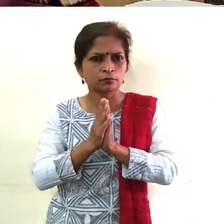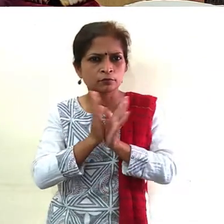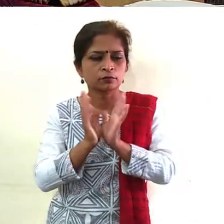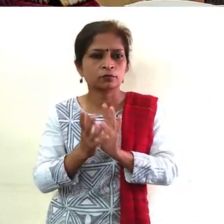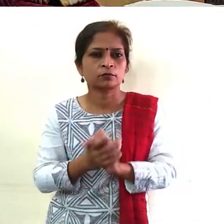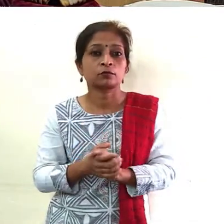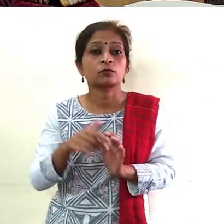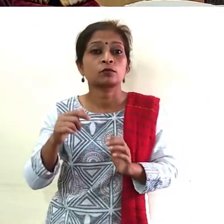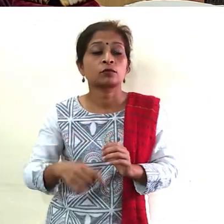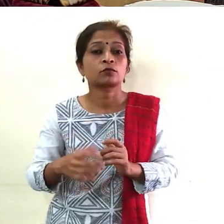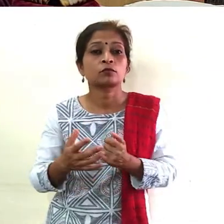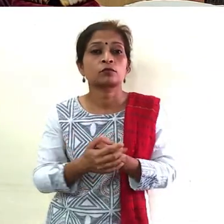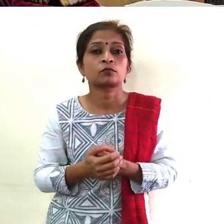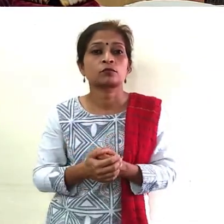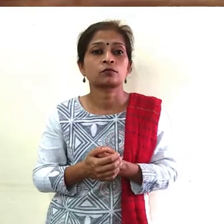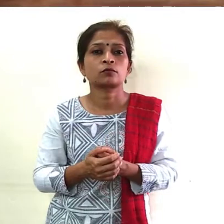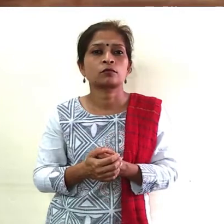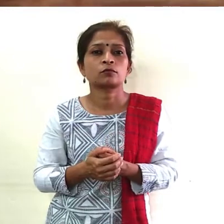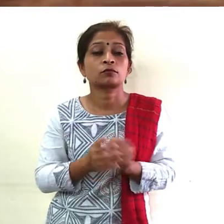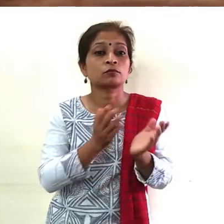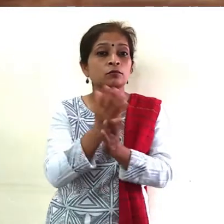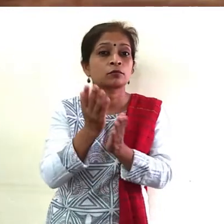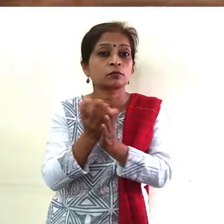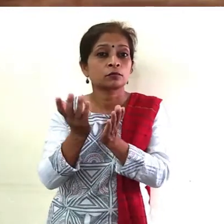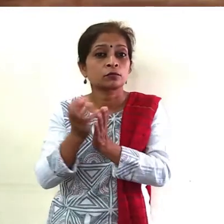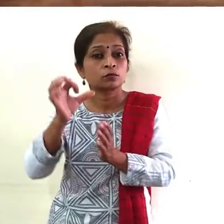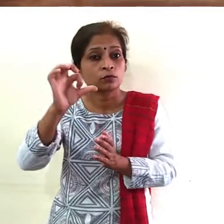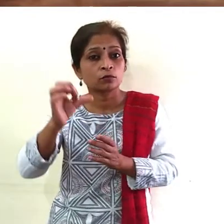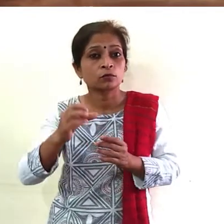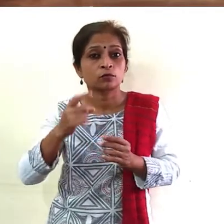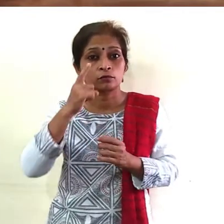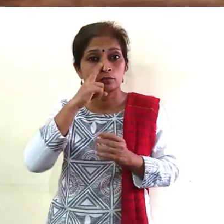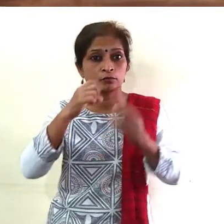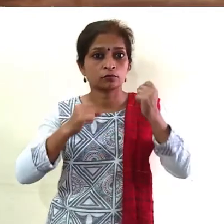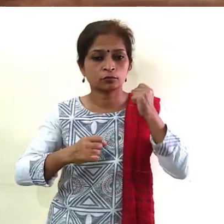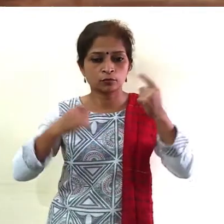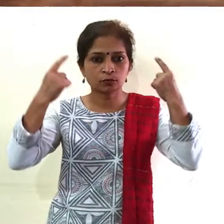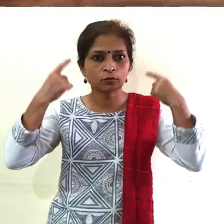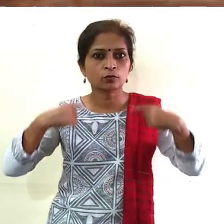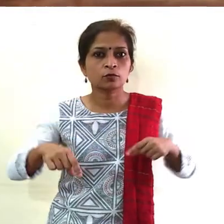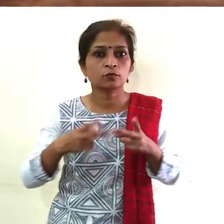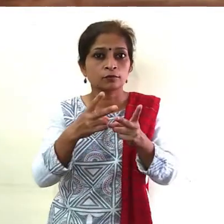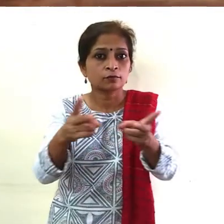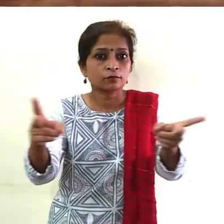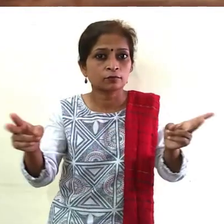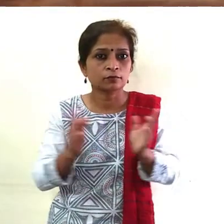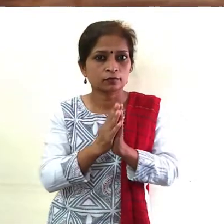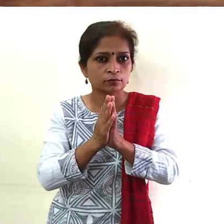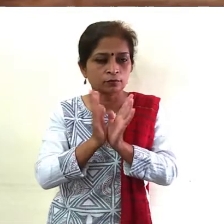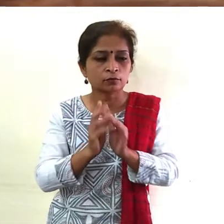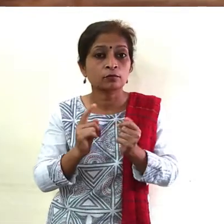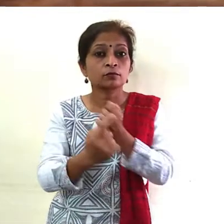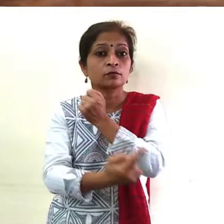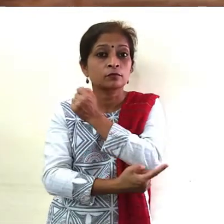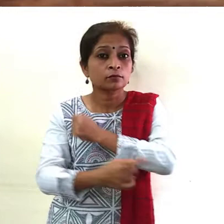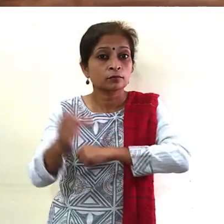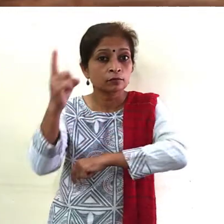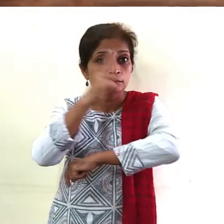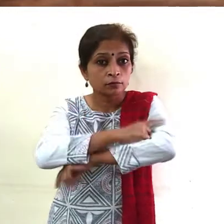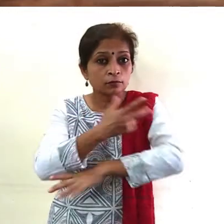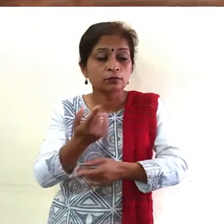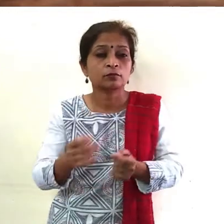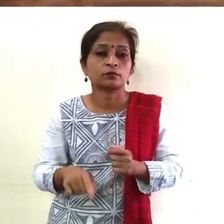तरह से 9 ढंग से पैदा की, 9 ढंग से देवी के रूप को पूजा, और आखिरी दिन देवी प्रकट हुई